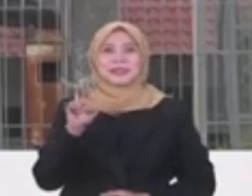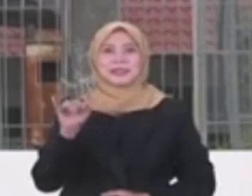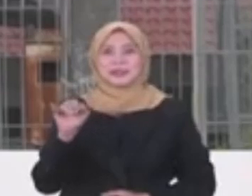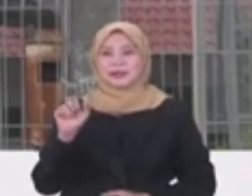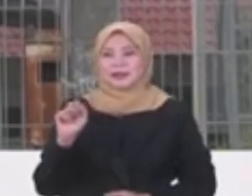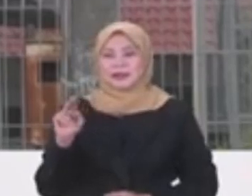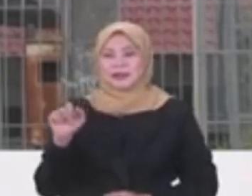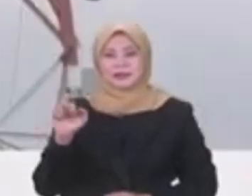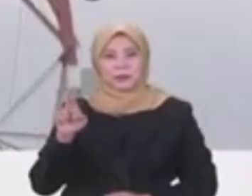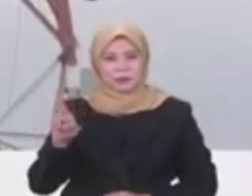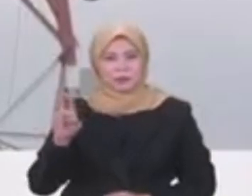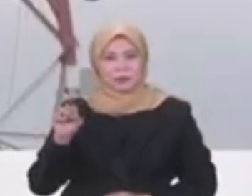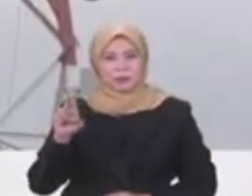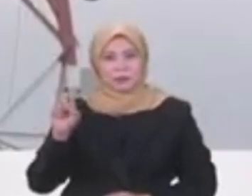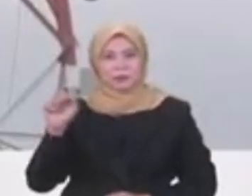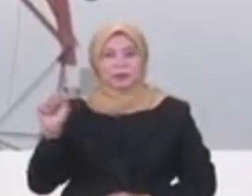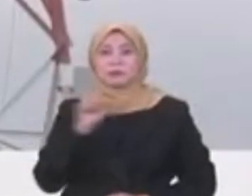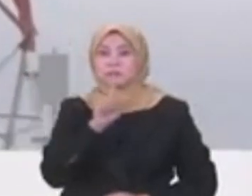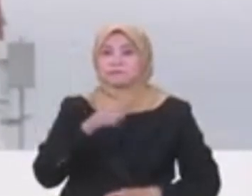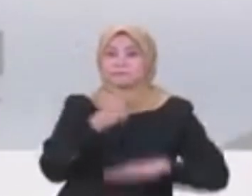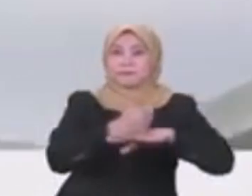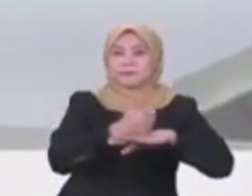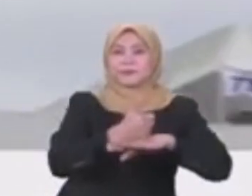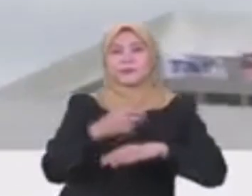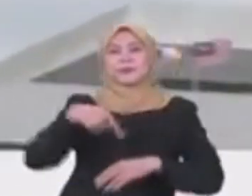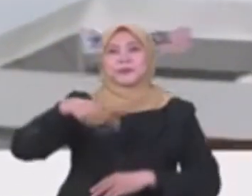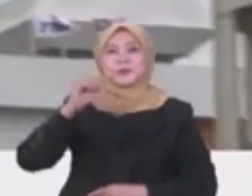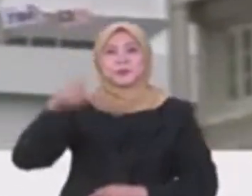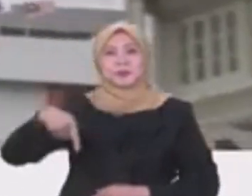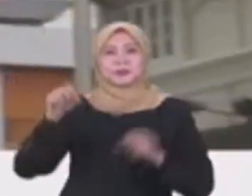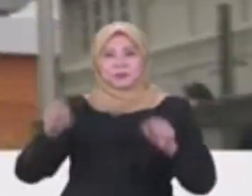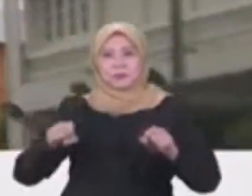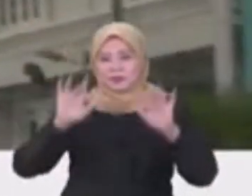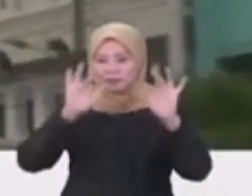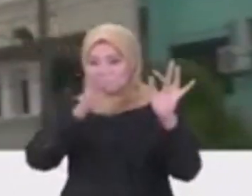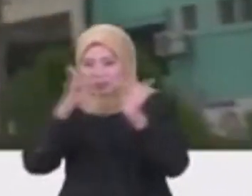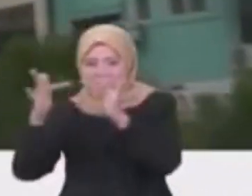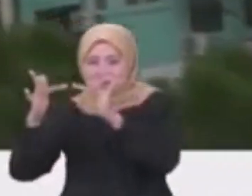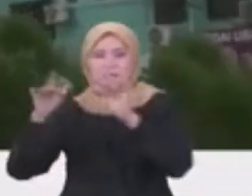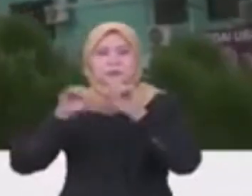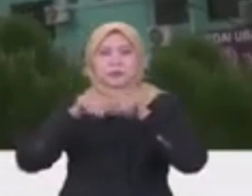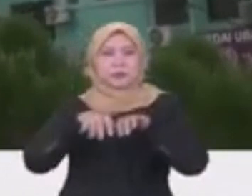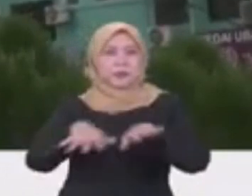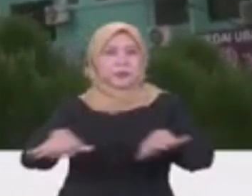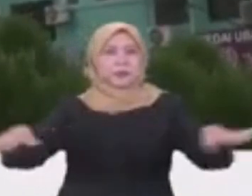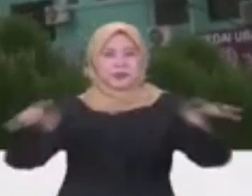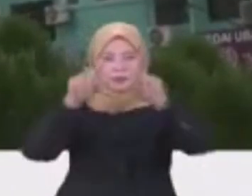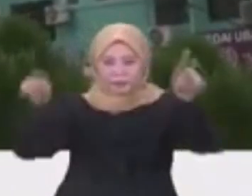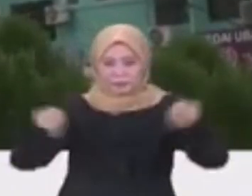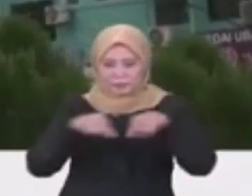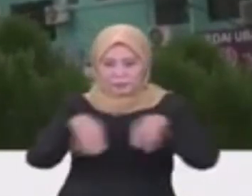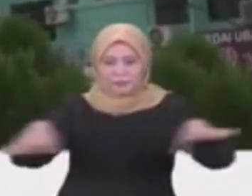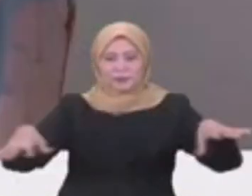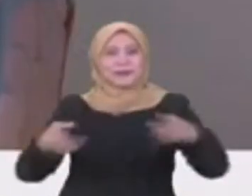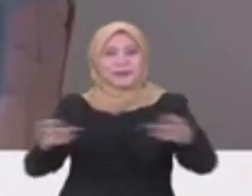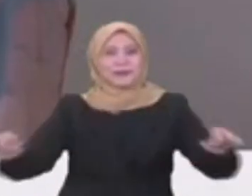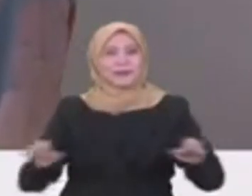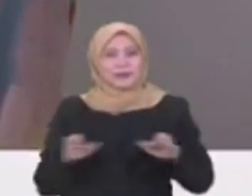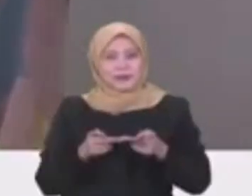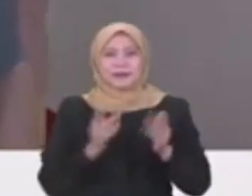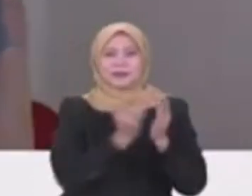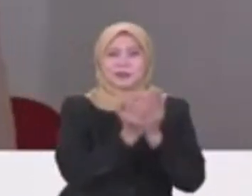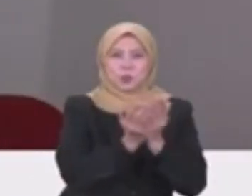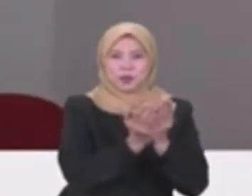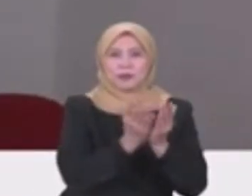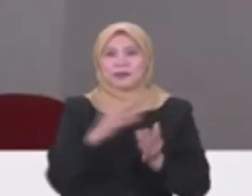Anwar Musa penyediaan pop berupaya meningkatkan jaringan dan liputan infrastruktur jalur lebar di kawasan sekitar